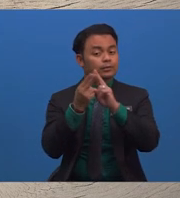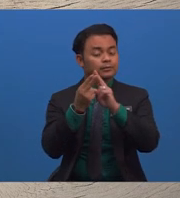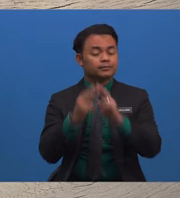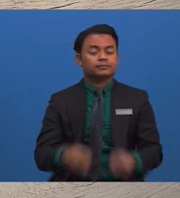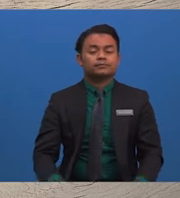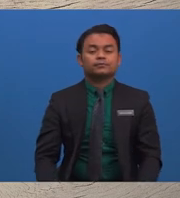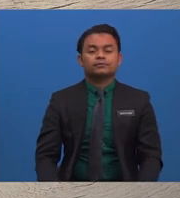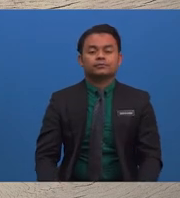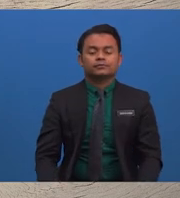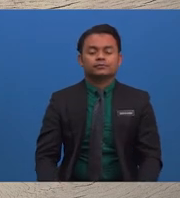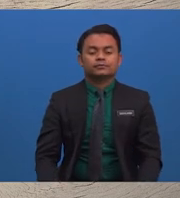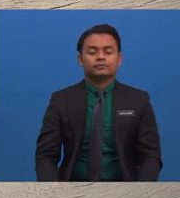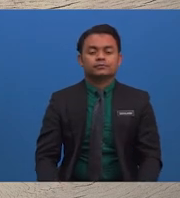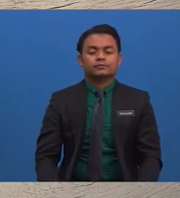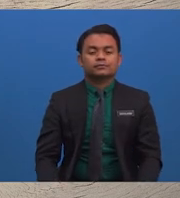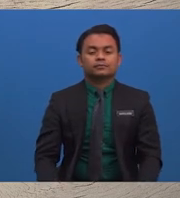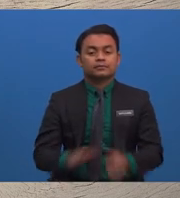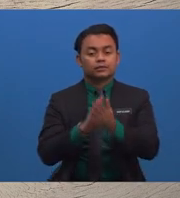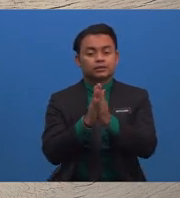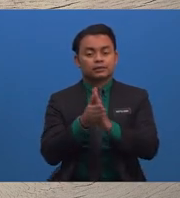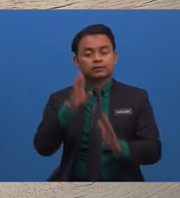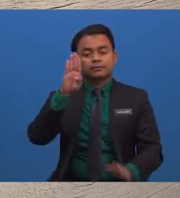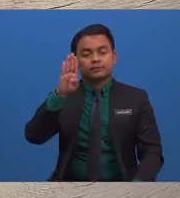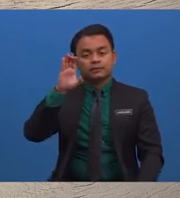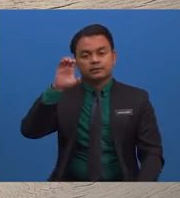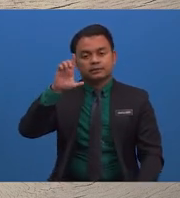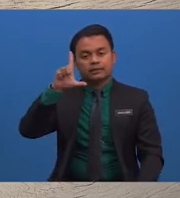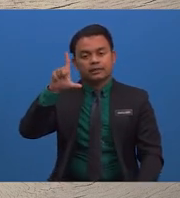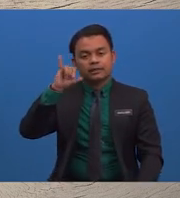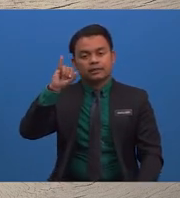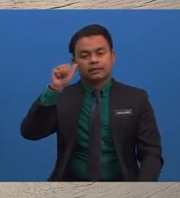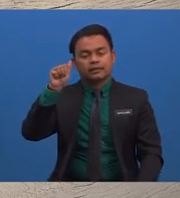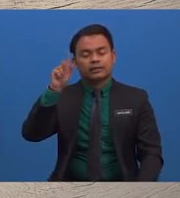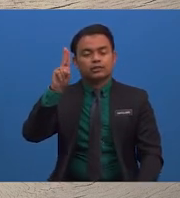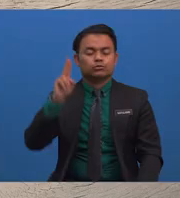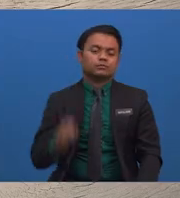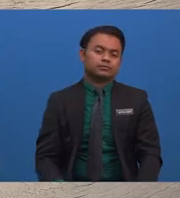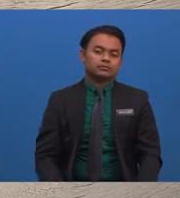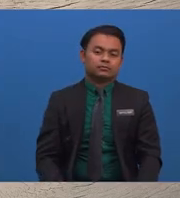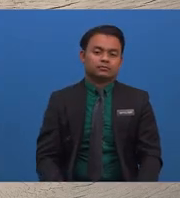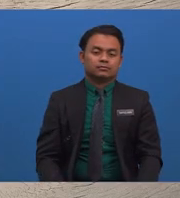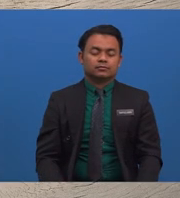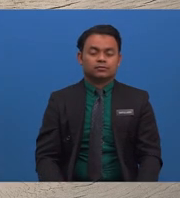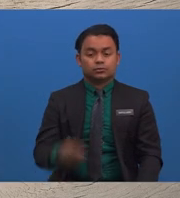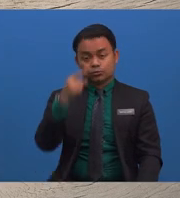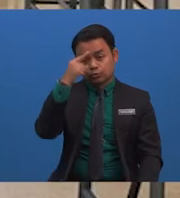Bella. Beliau ambil berat kepada semua masalah anak muridnya.